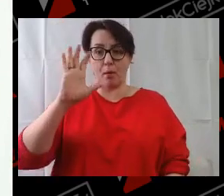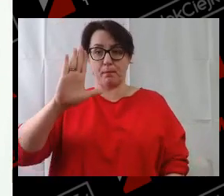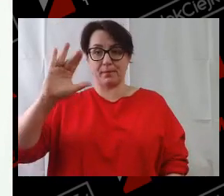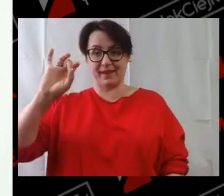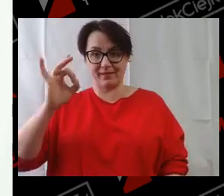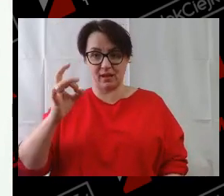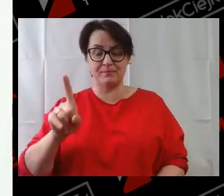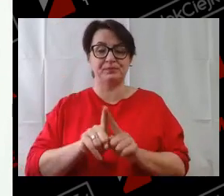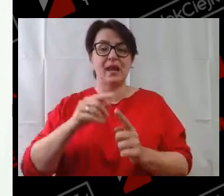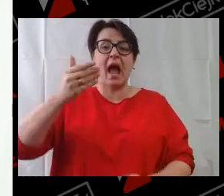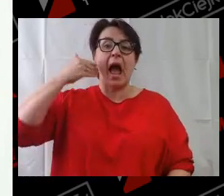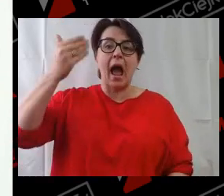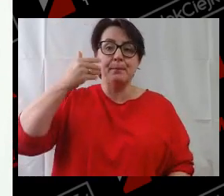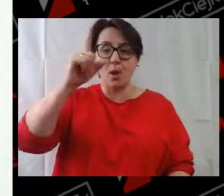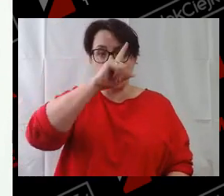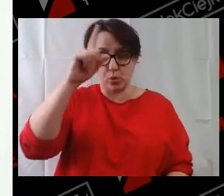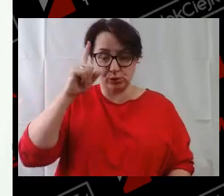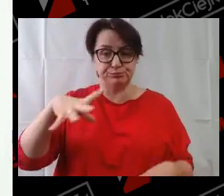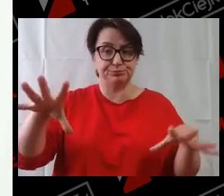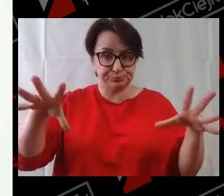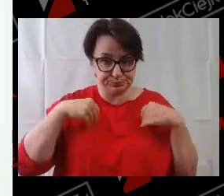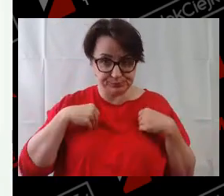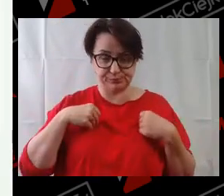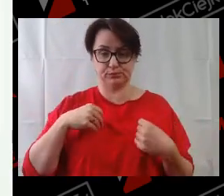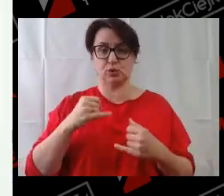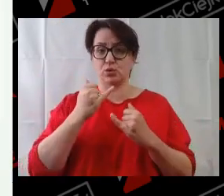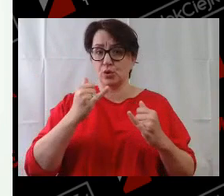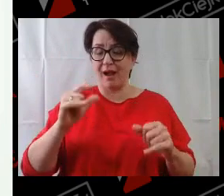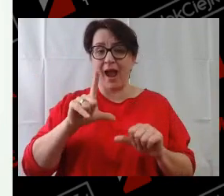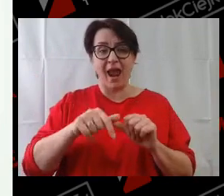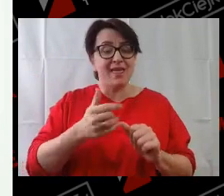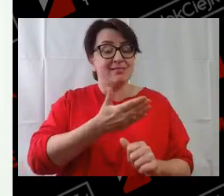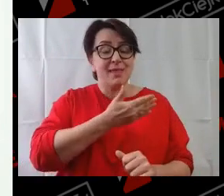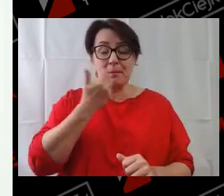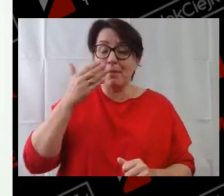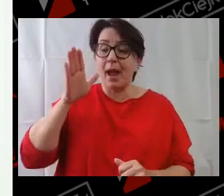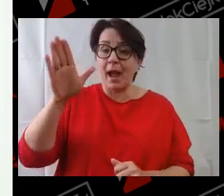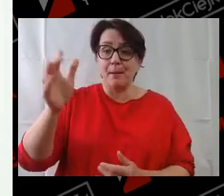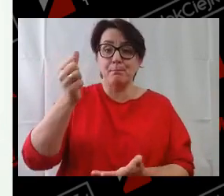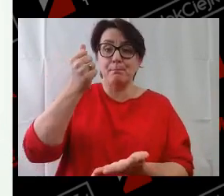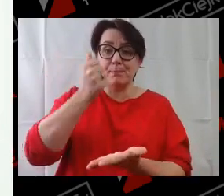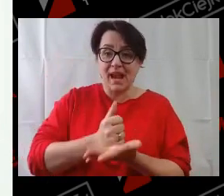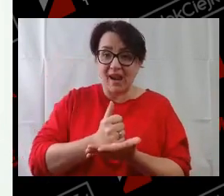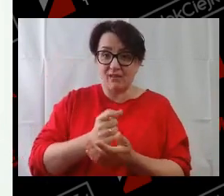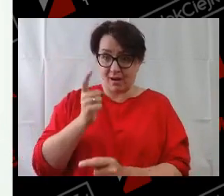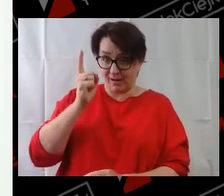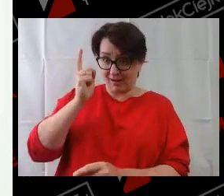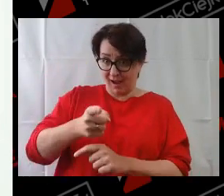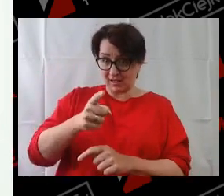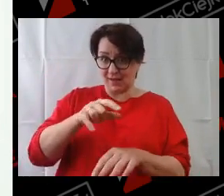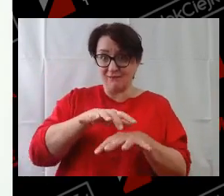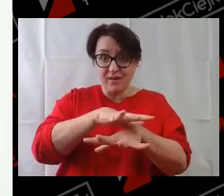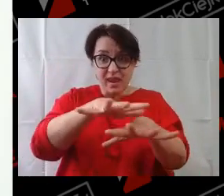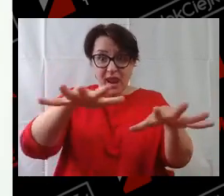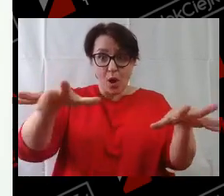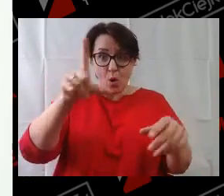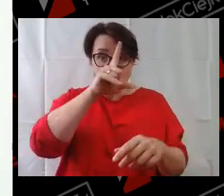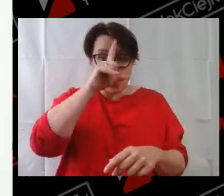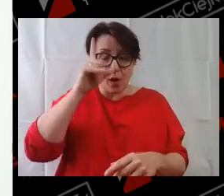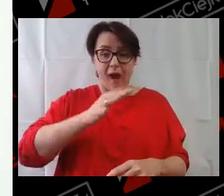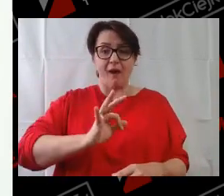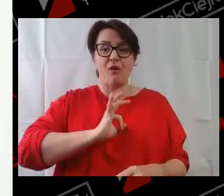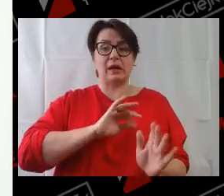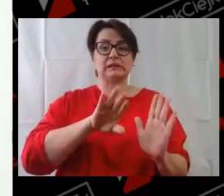prawo prowadzić lobbing ale nie mają prawa narzucać większości swoich